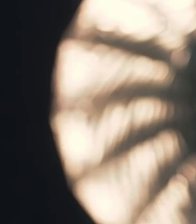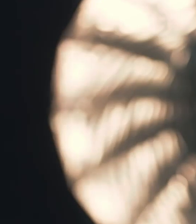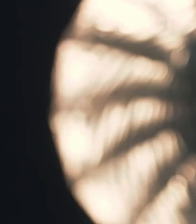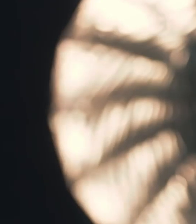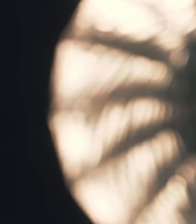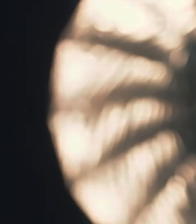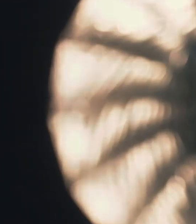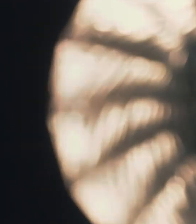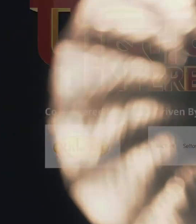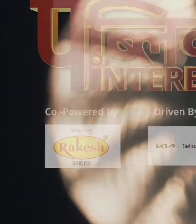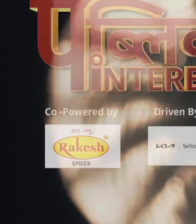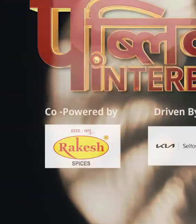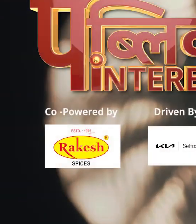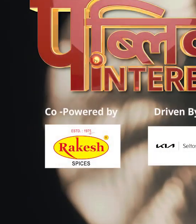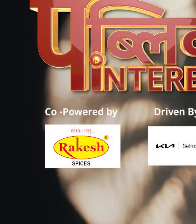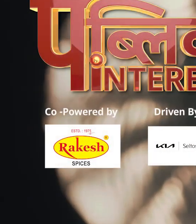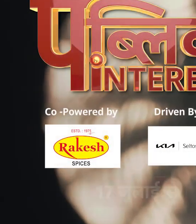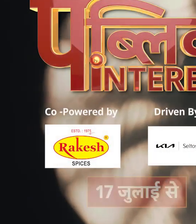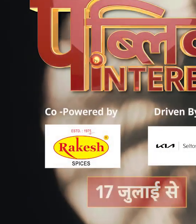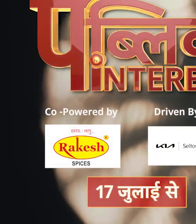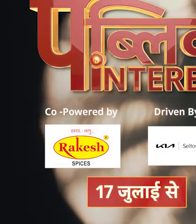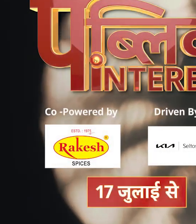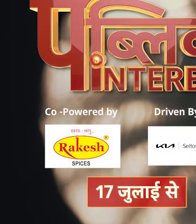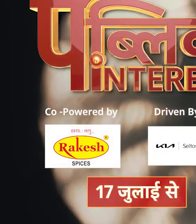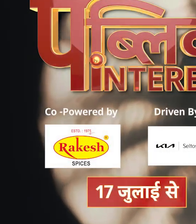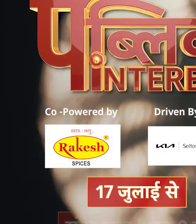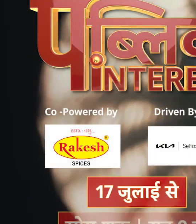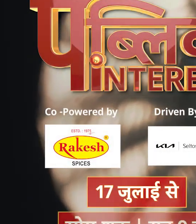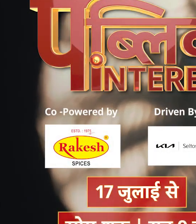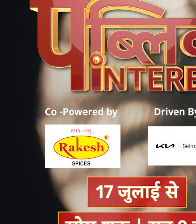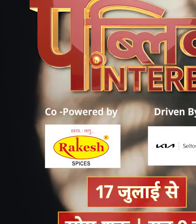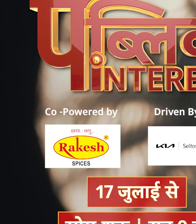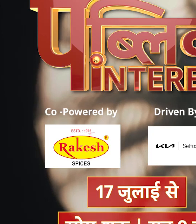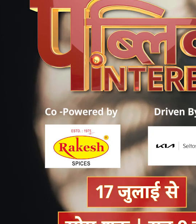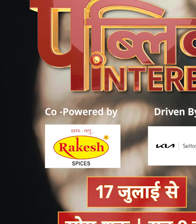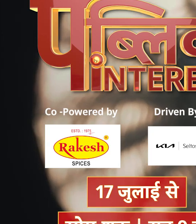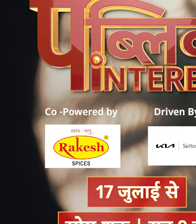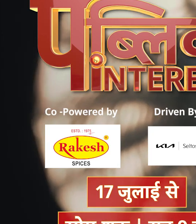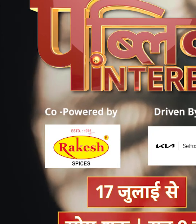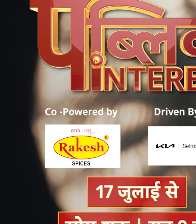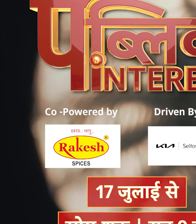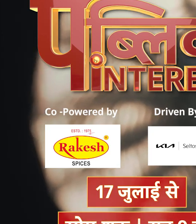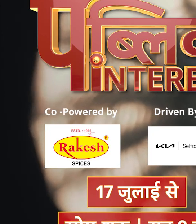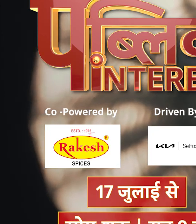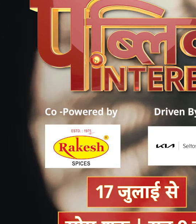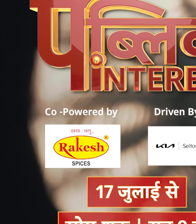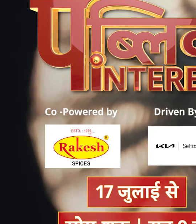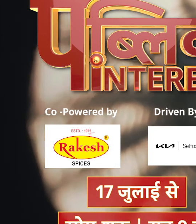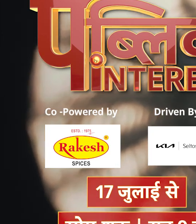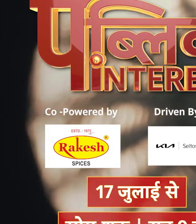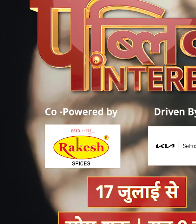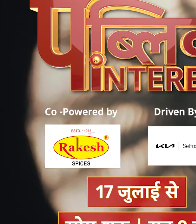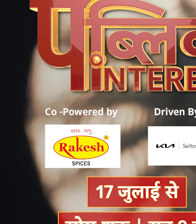जगविंदर पटियाल के साथ देखिए पब्लिक इंटरेस्ट 17 जुलाई से सोमवार से शुक्रवार रात 9 बजे सिर्फ